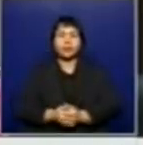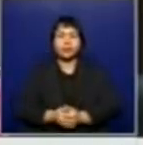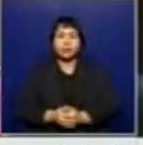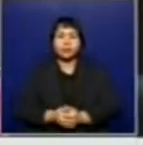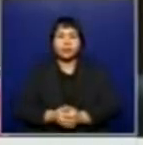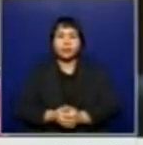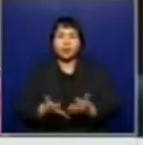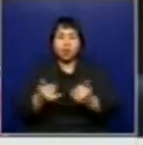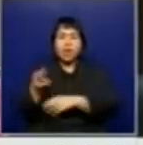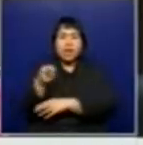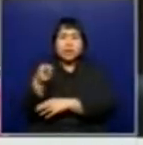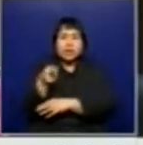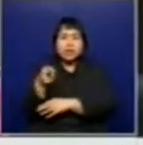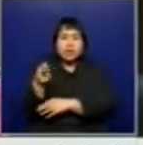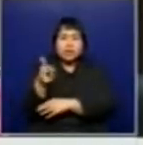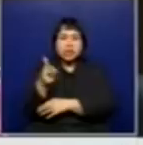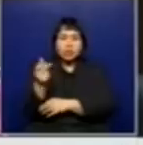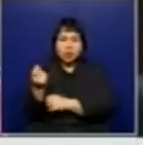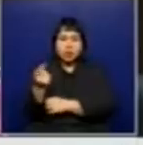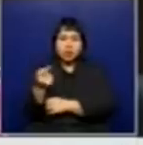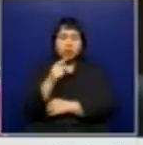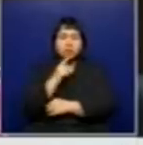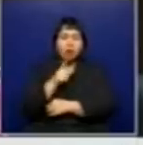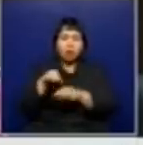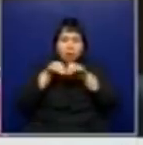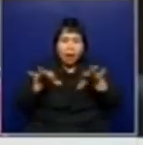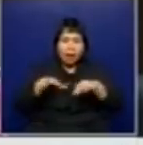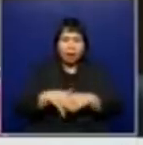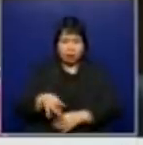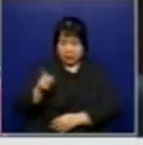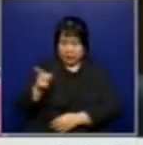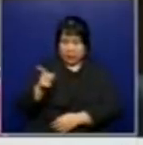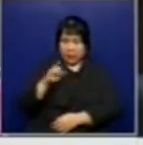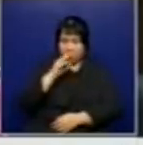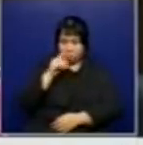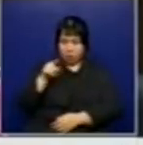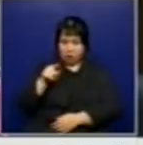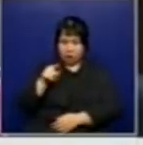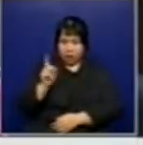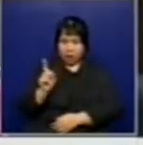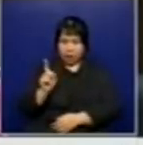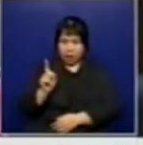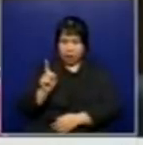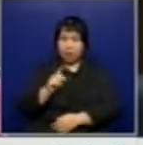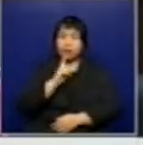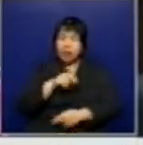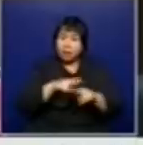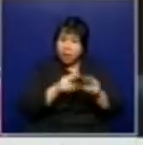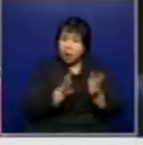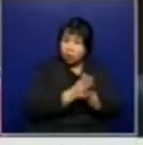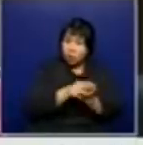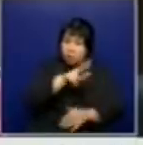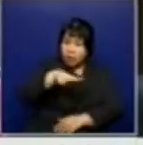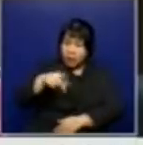ายทอดสดได้ทั่วทั้งประเทศนะครับ เข้าใจครับท่านพูดอย่างนี้ผมตัด ถ้าเป็นความประสงค์ของท่านผมก็ไม่พาอะไรแหละครับเชิญครับ ท่